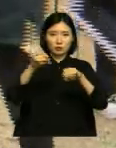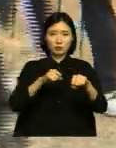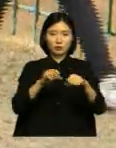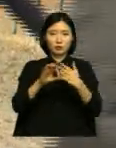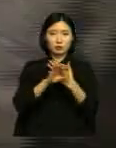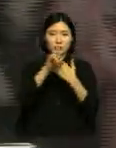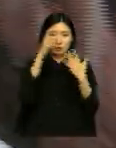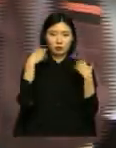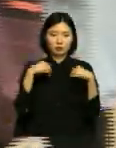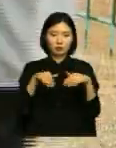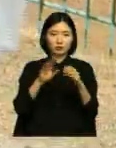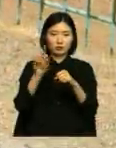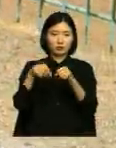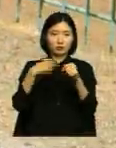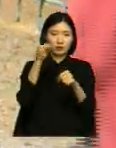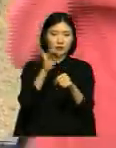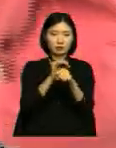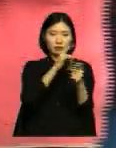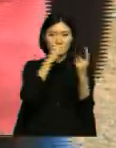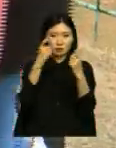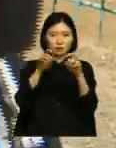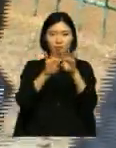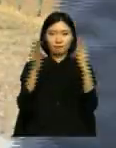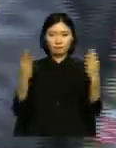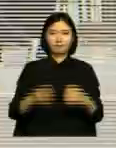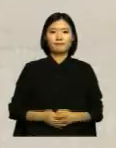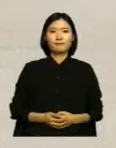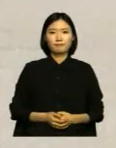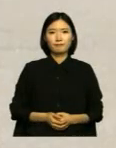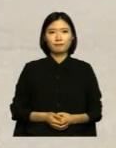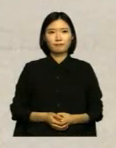대한민국 임시정부 수립 100주년을 기념해 열렸습니다.